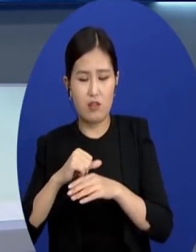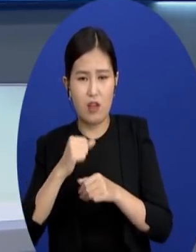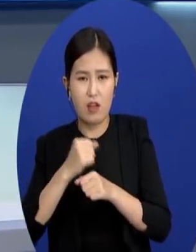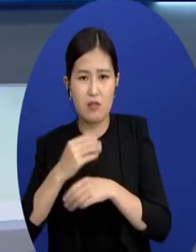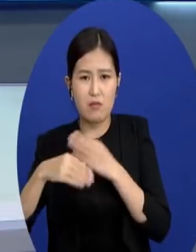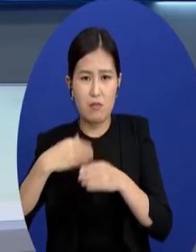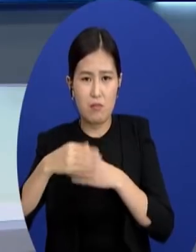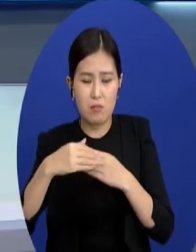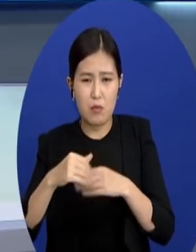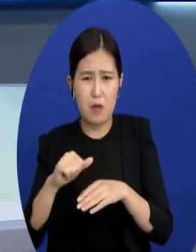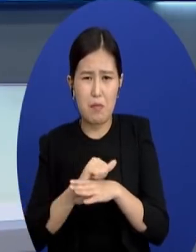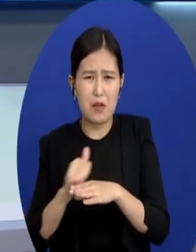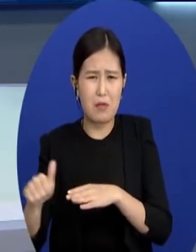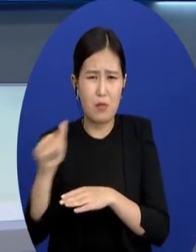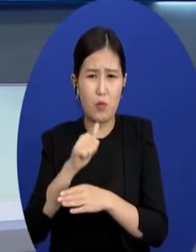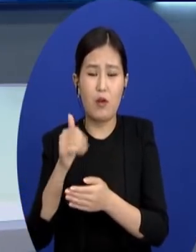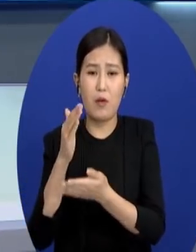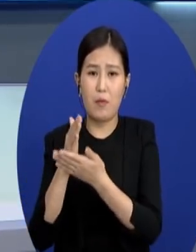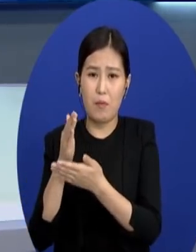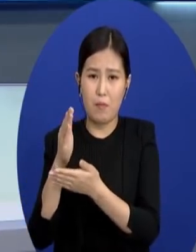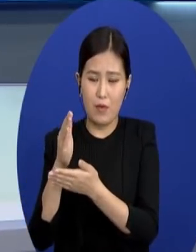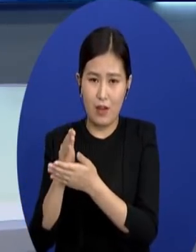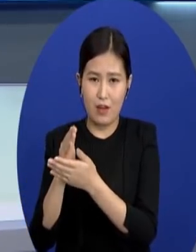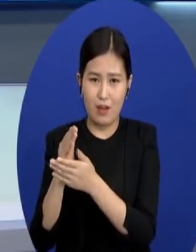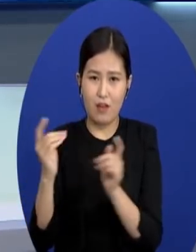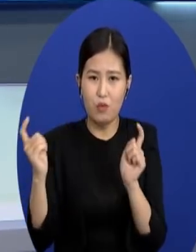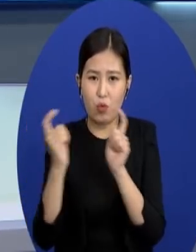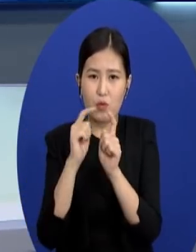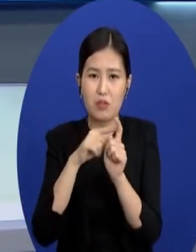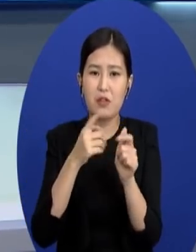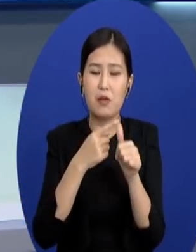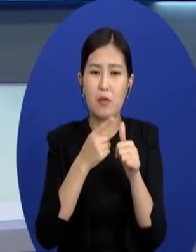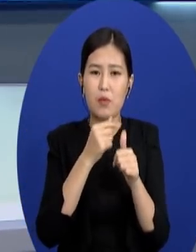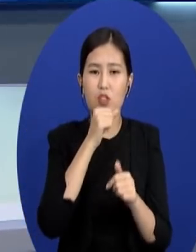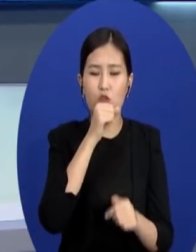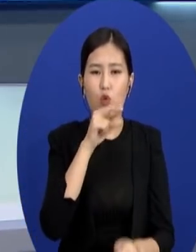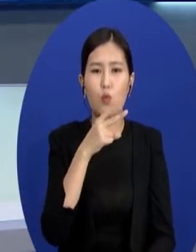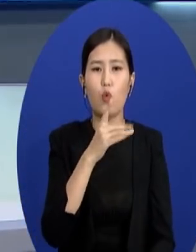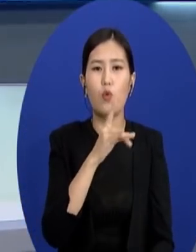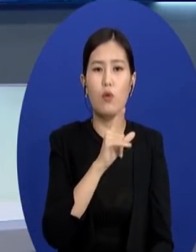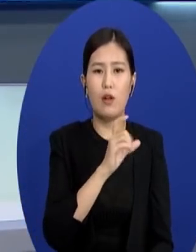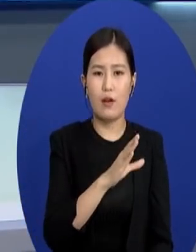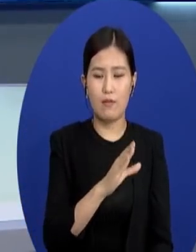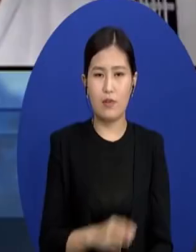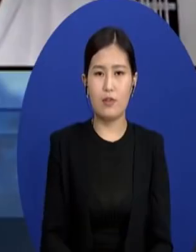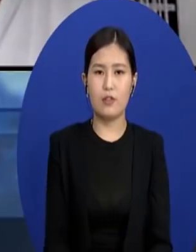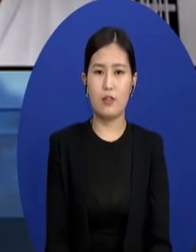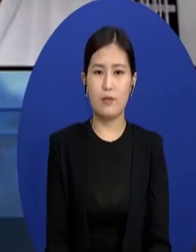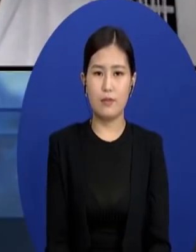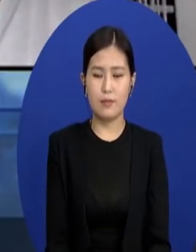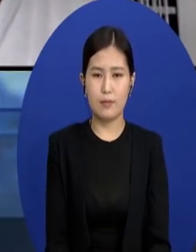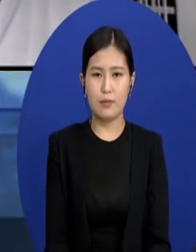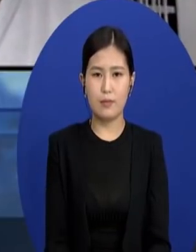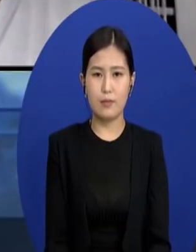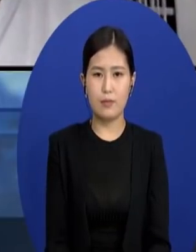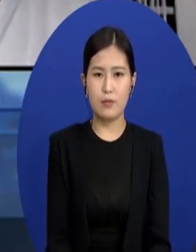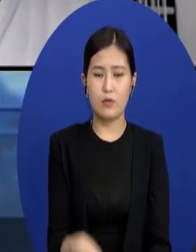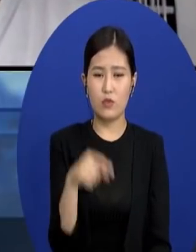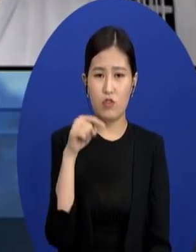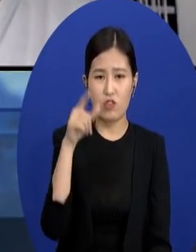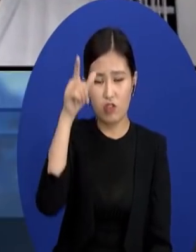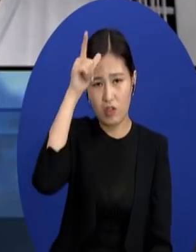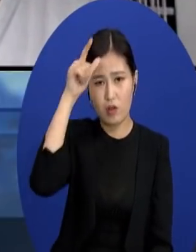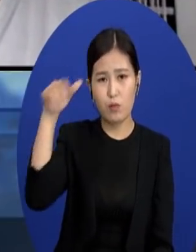бүх бэлтгэл хангагдаад байгаа талаар манай сэтгүүлч Пүрэвтэй ярилсан ярилцлагыг одоо та бүхэндээ үзүүлье. Тэгэхээр өнөөдөр Герман